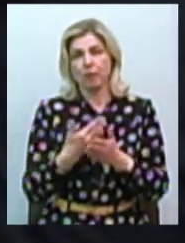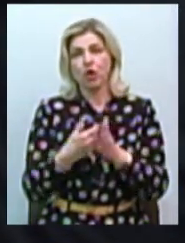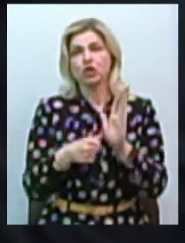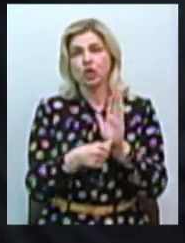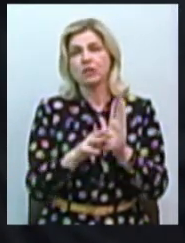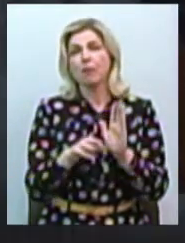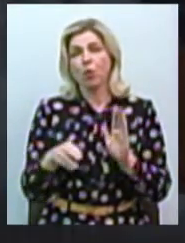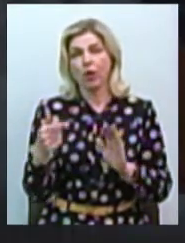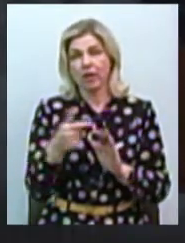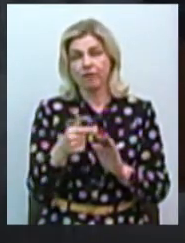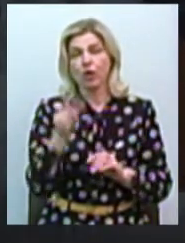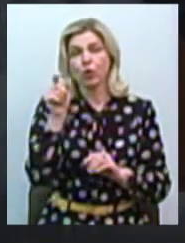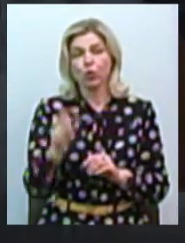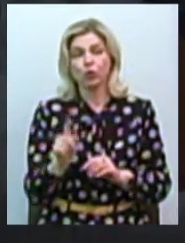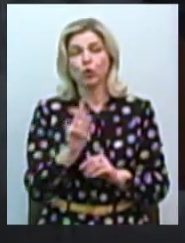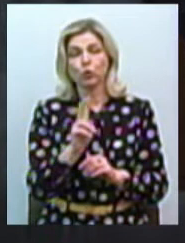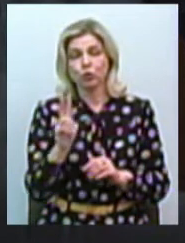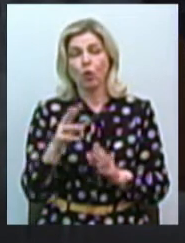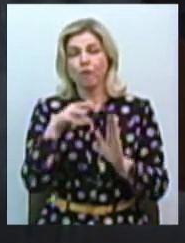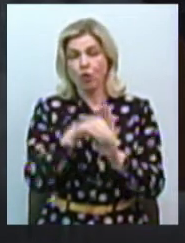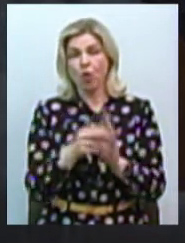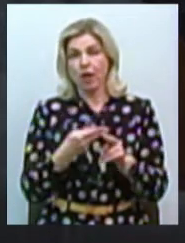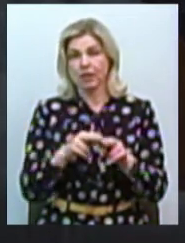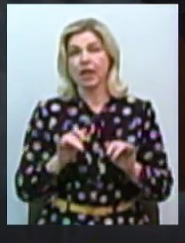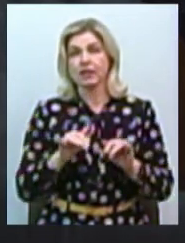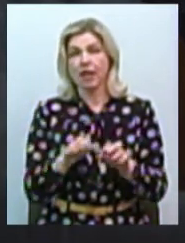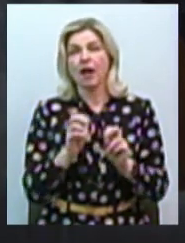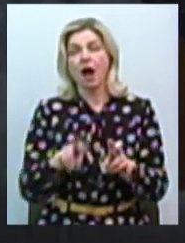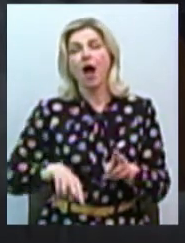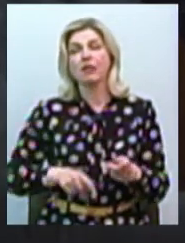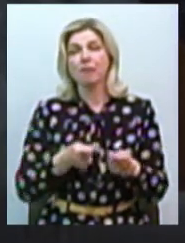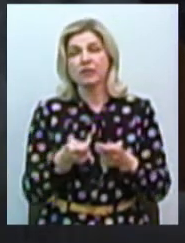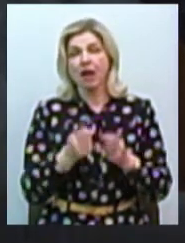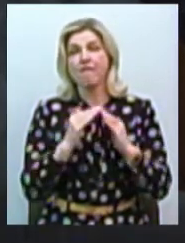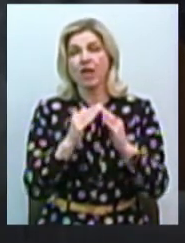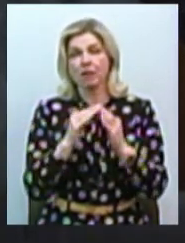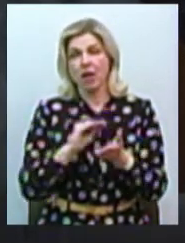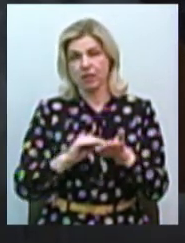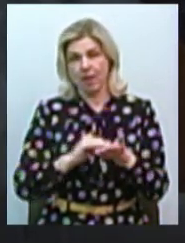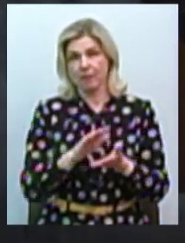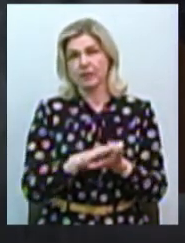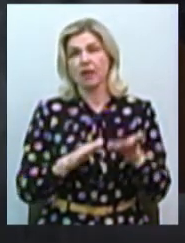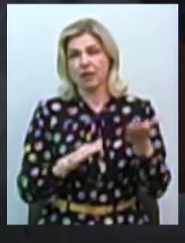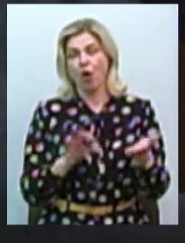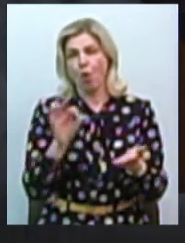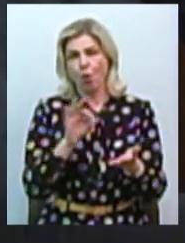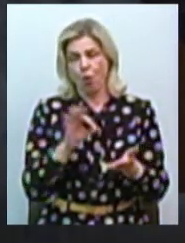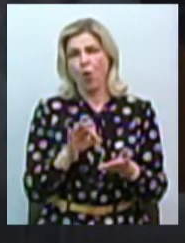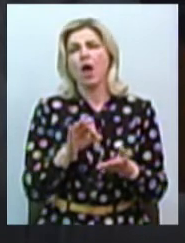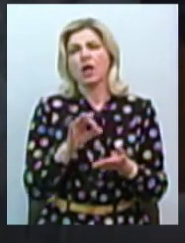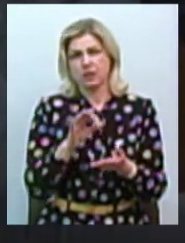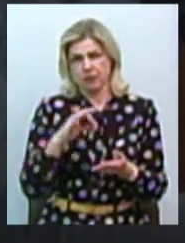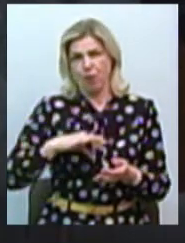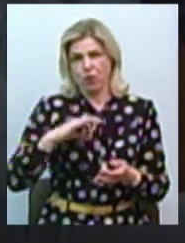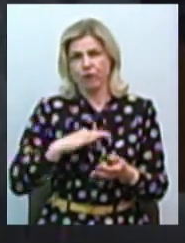мільйонів гривень. Людина, яка фігурує у цій справі як адміністратор ферми і написала заяву про зловживання службовими повноваженнями